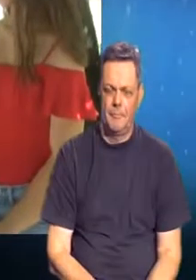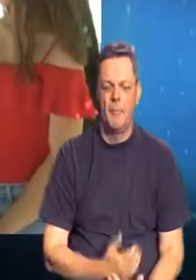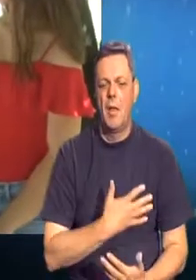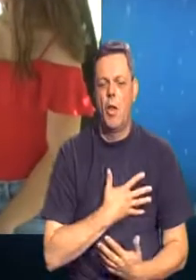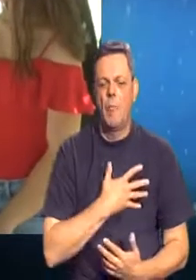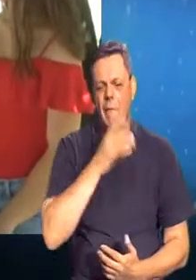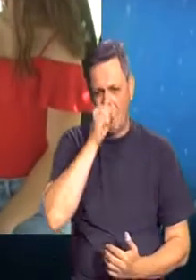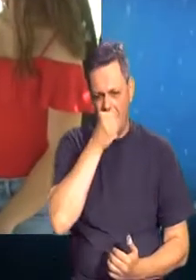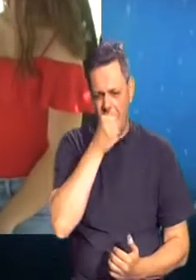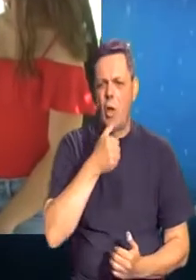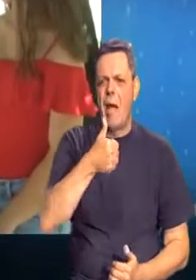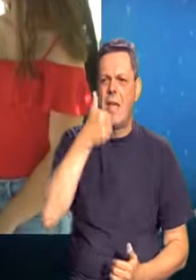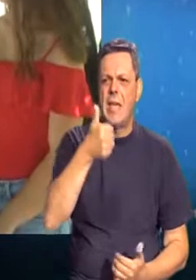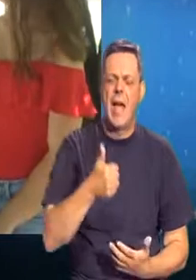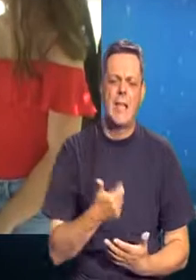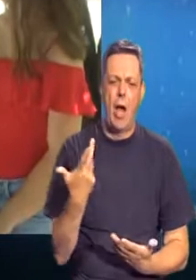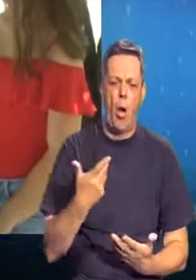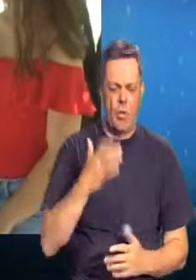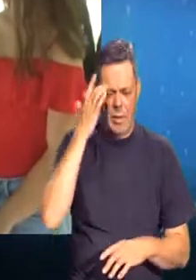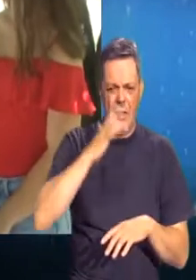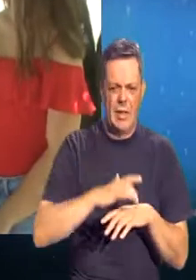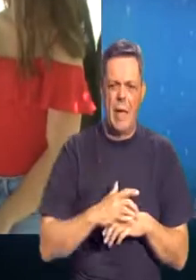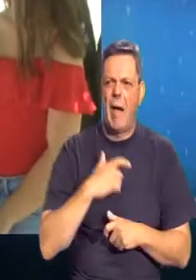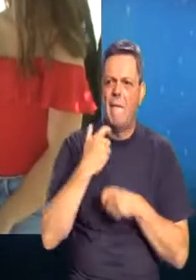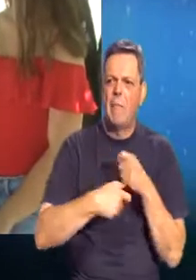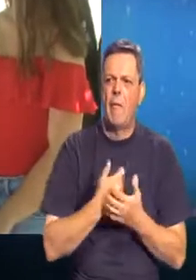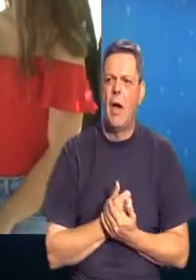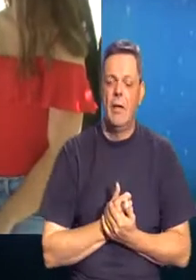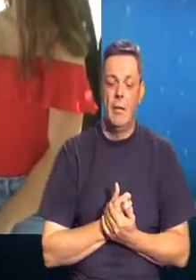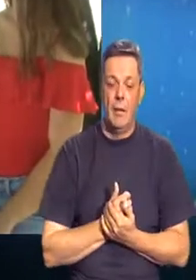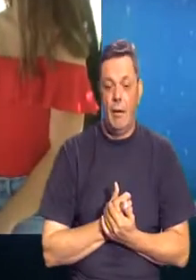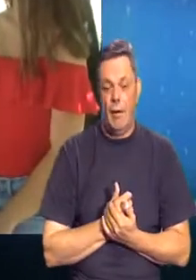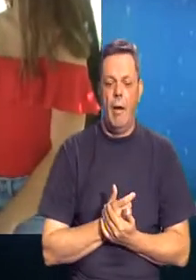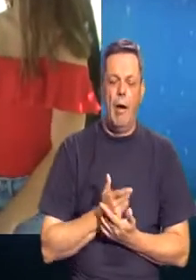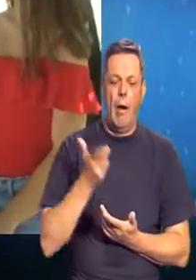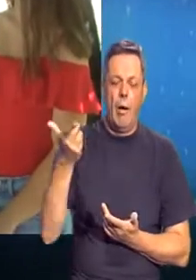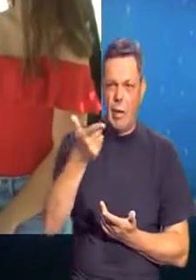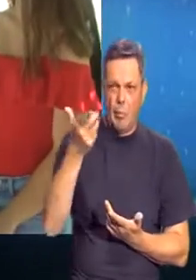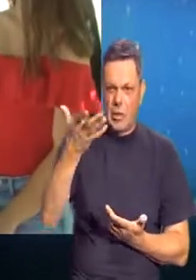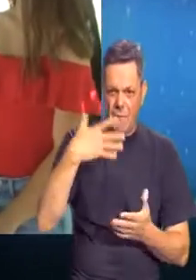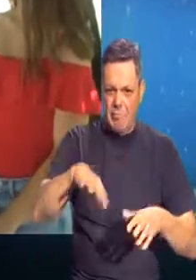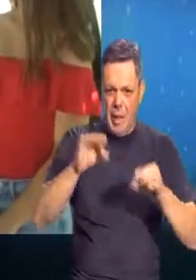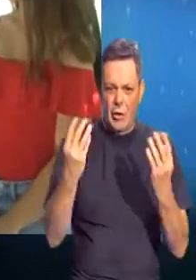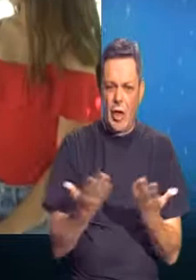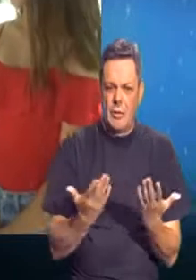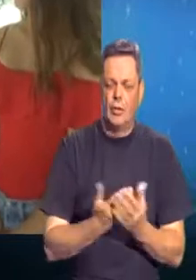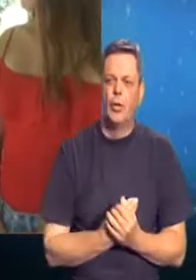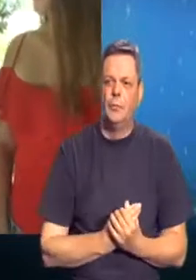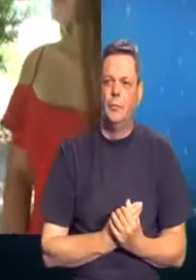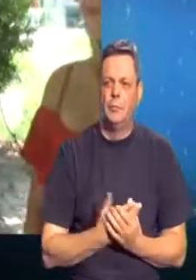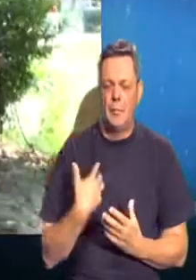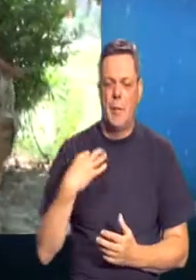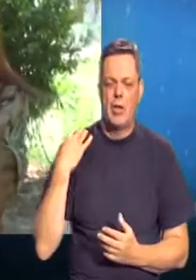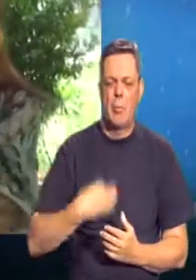Ljubav i zloba jedna je od tema filmova, a u njemu ste se našli vi. Kako?